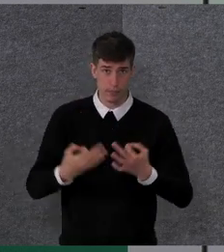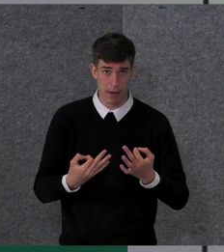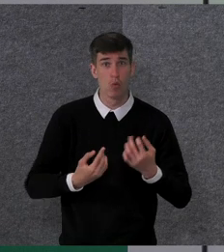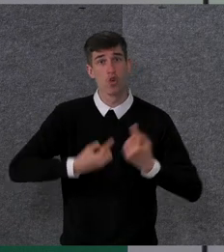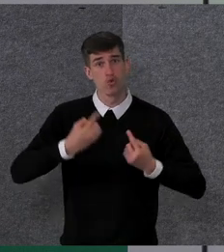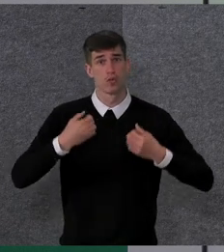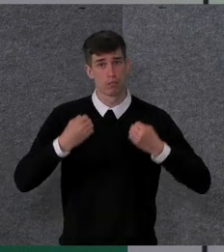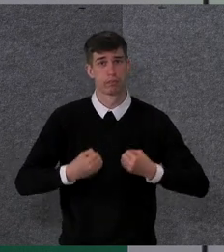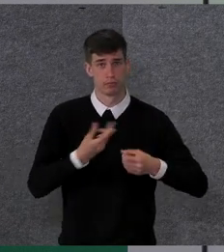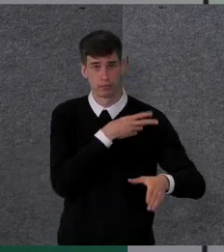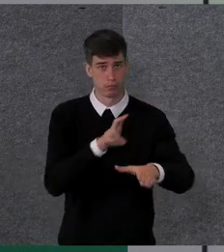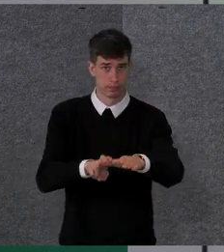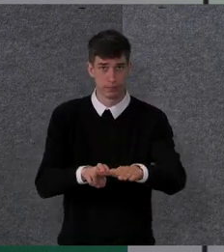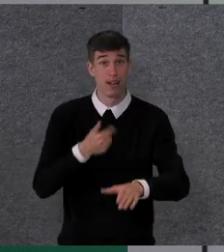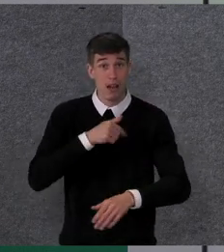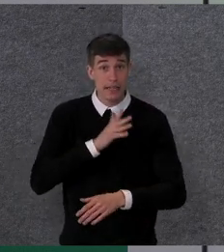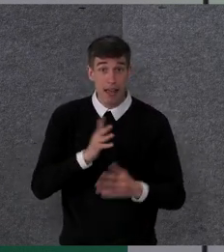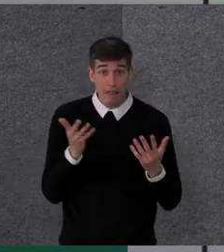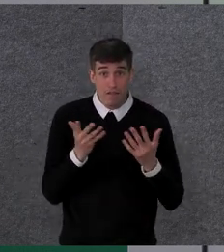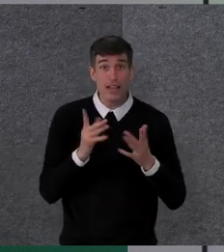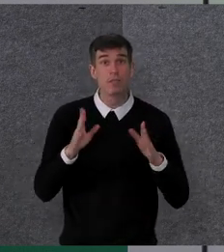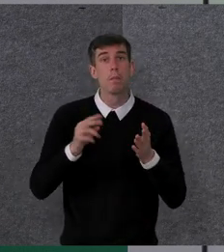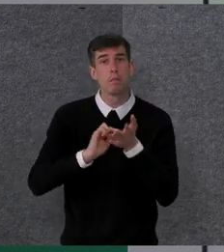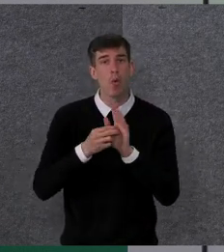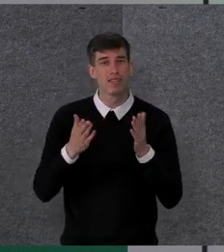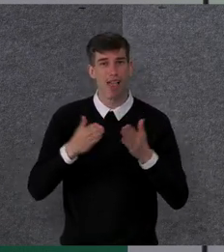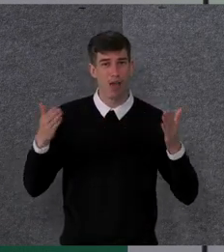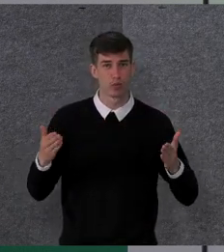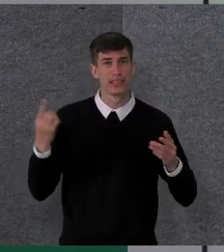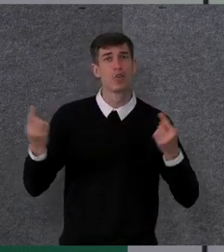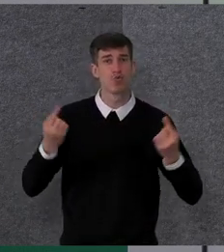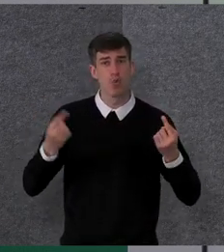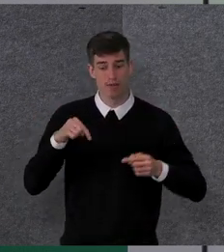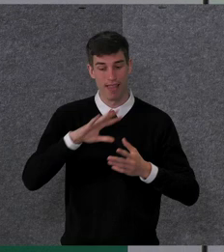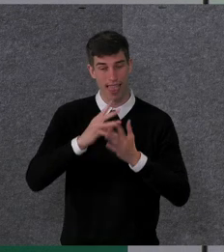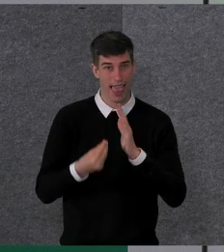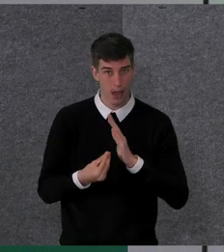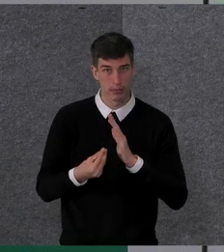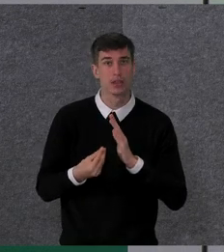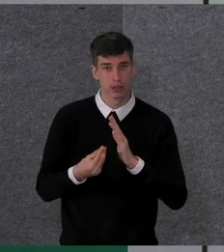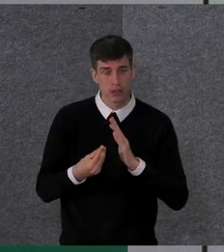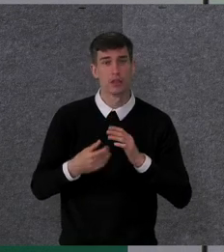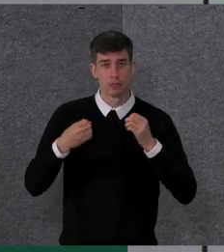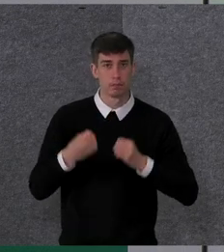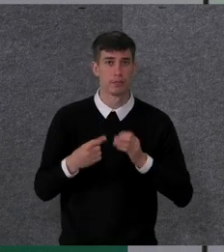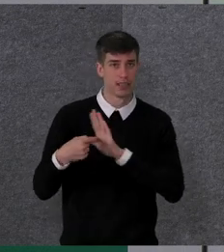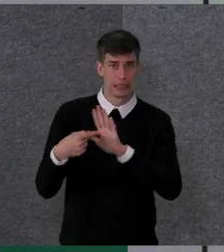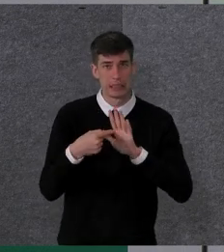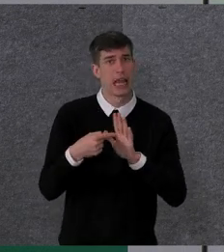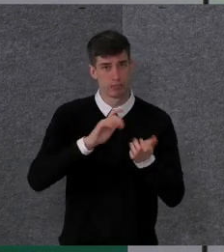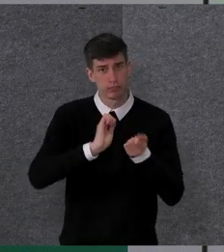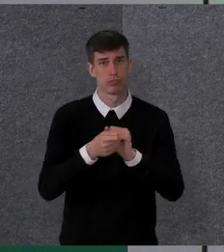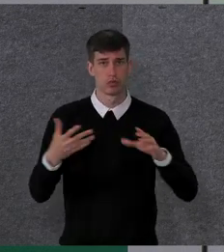im Bund. Ich will, dass auch in der Außenpolitik die Grünen ab diesem Herbst den Unterschied machen. Und